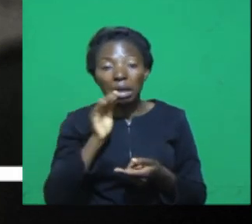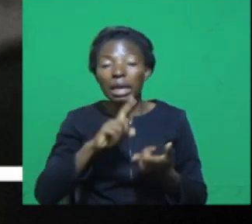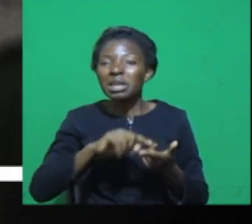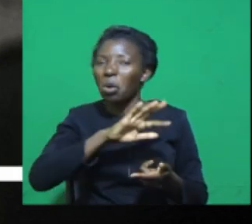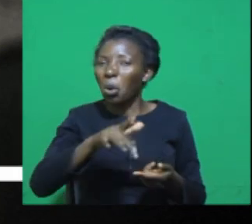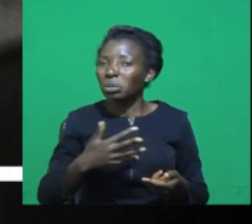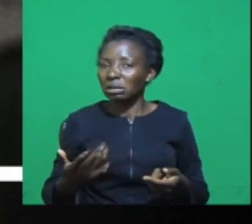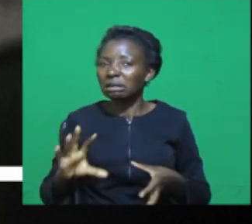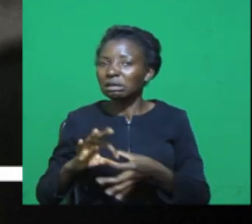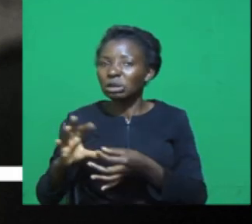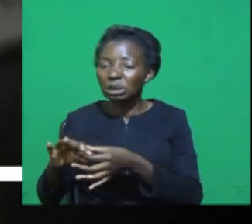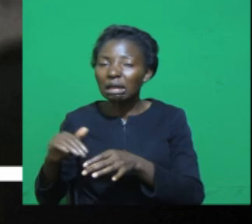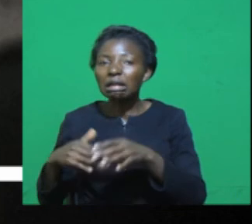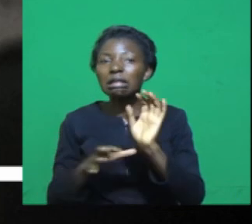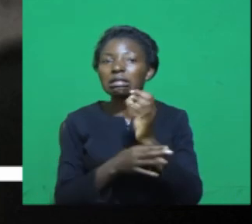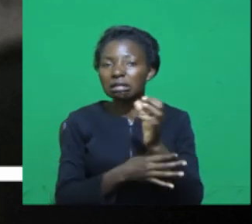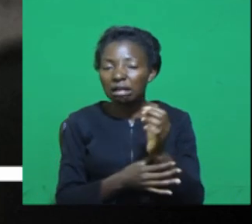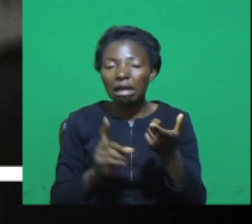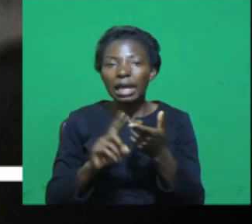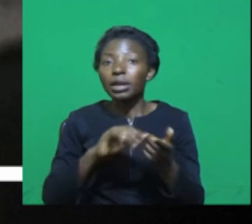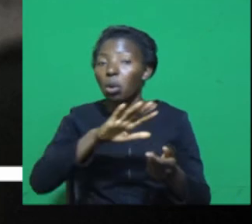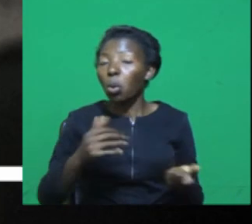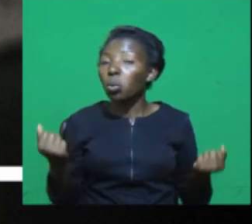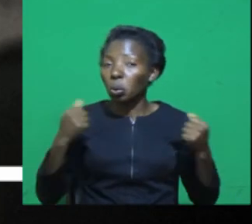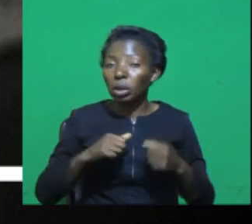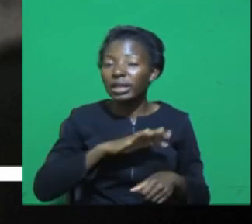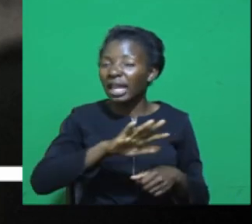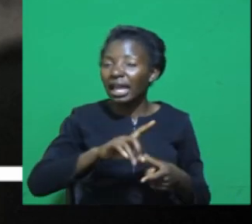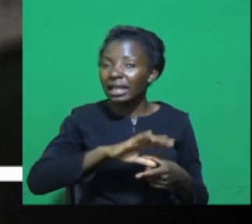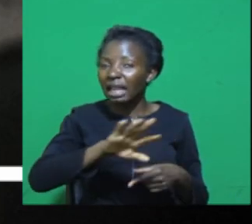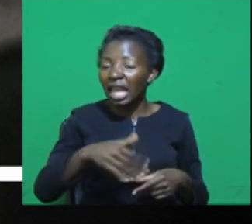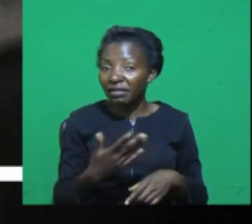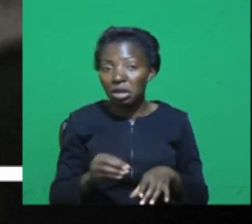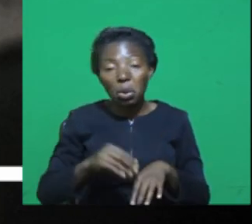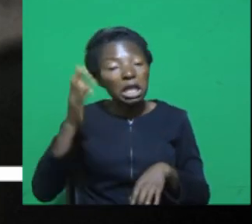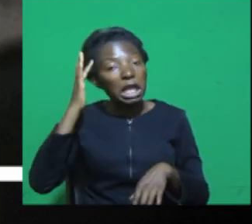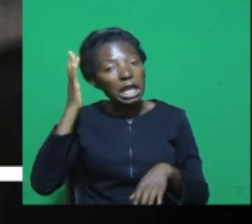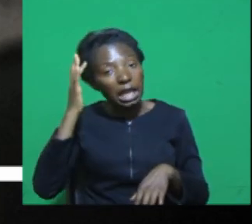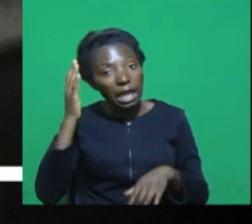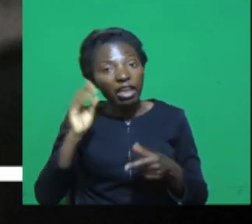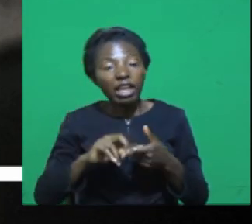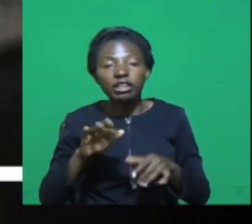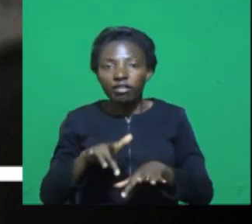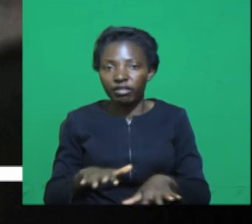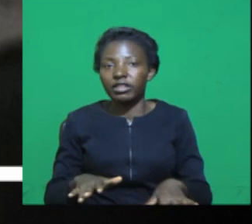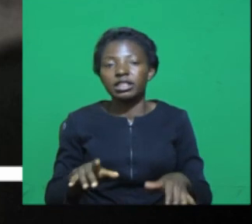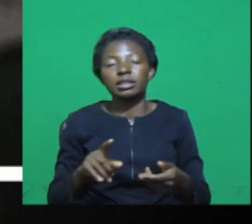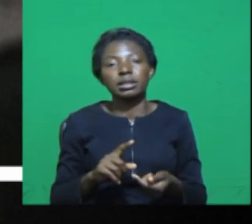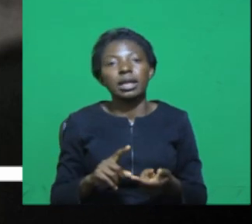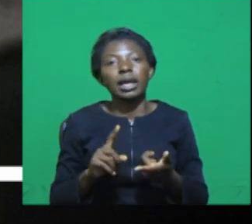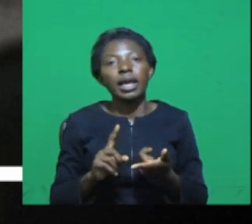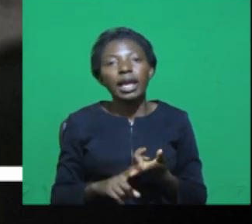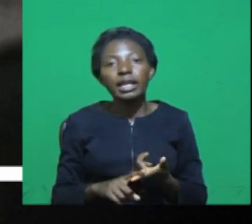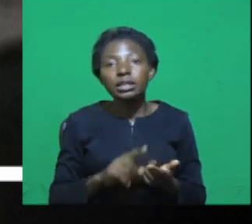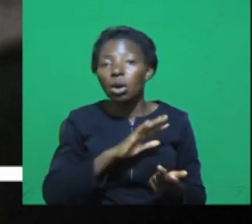nezvinoremberedzwa nouketani hwamavoko nezvifukidzo, nezvishongo zvomusoro, nouketani hwamakumbo nezvisungo,